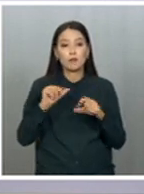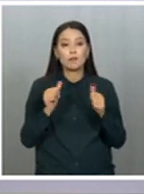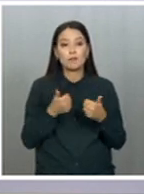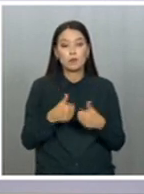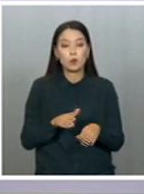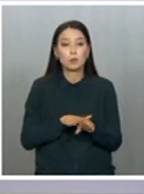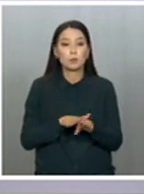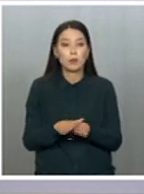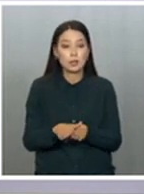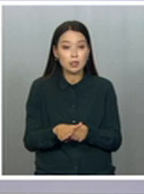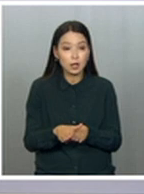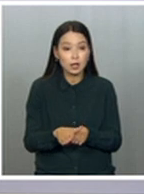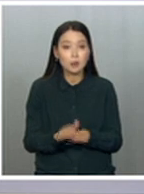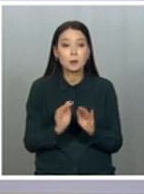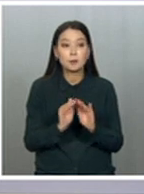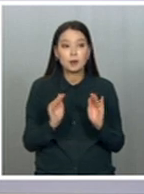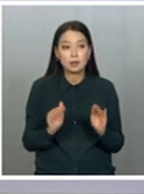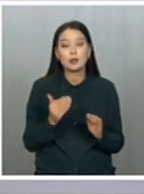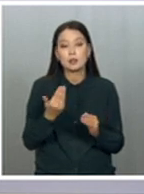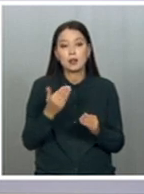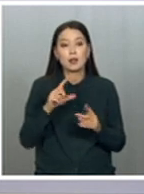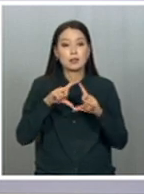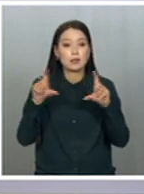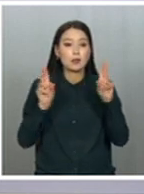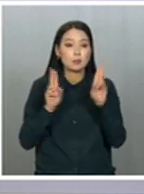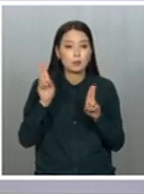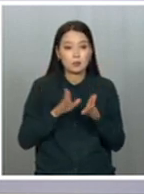пайдалану арқылы балалар есепті шығарамыз.